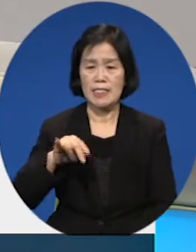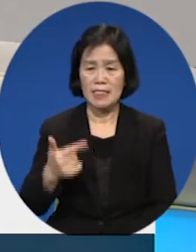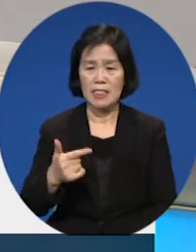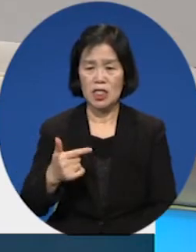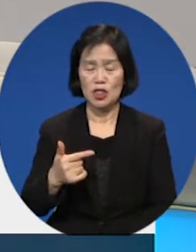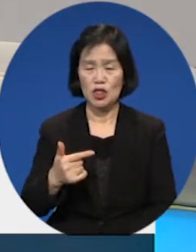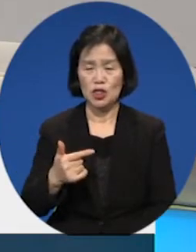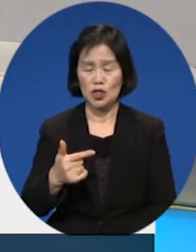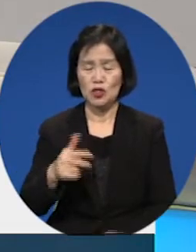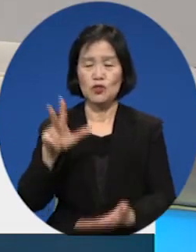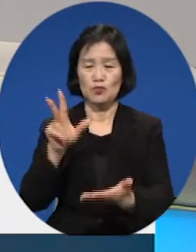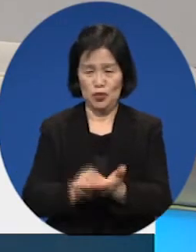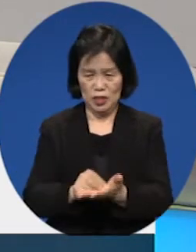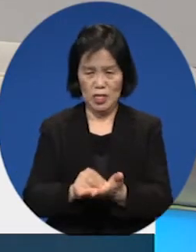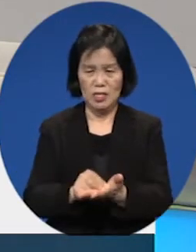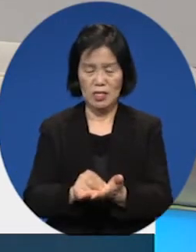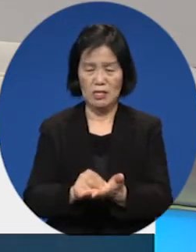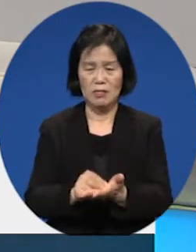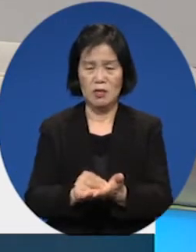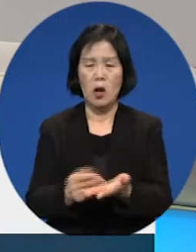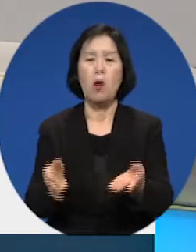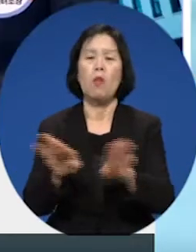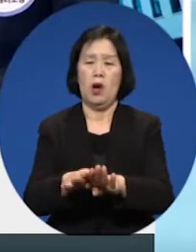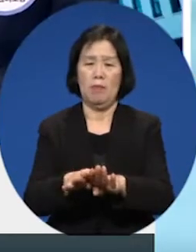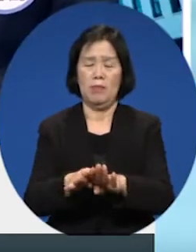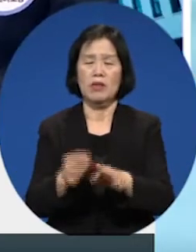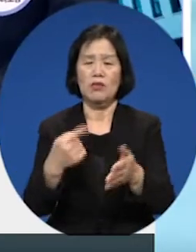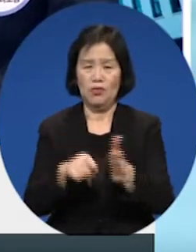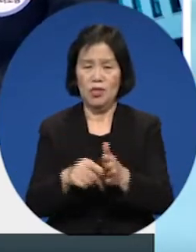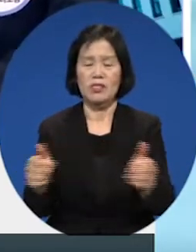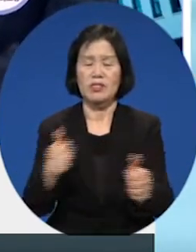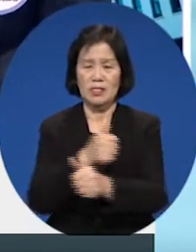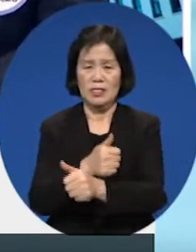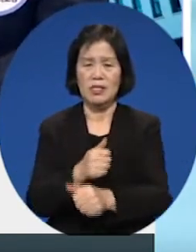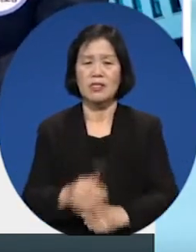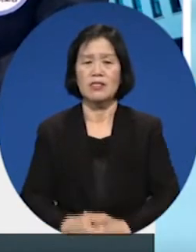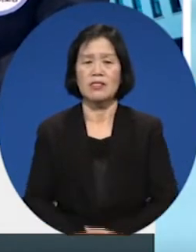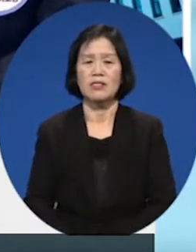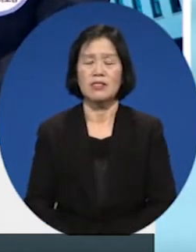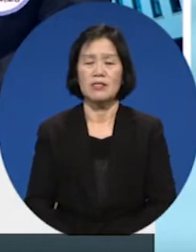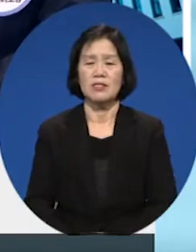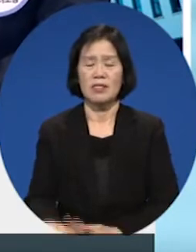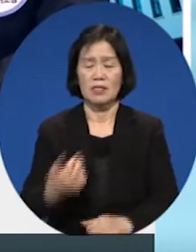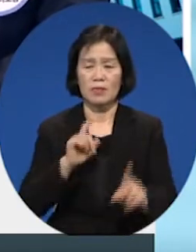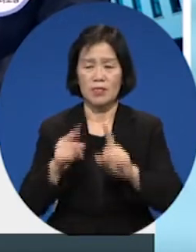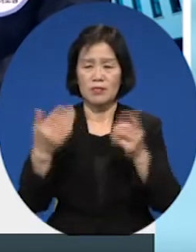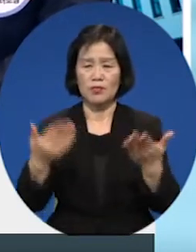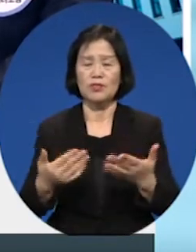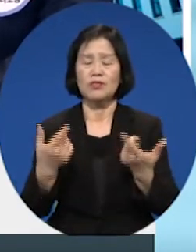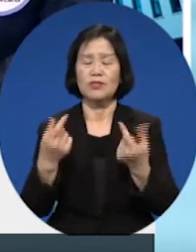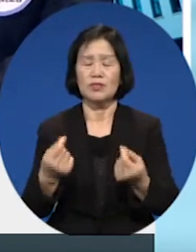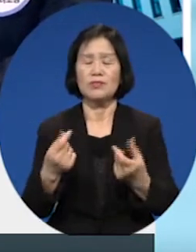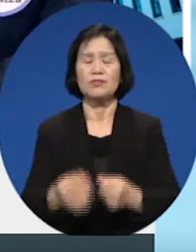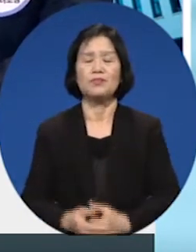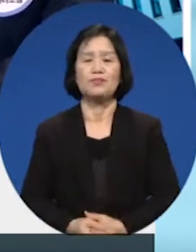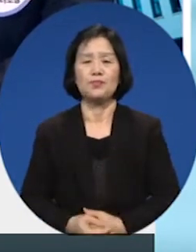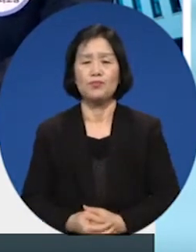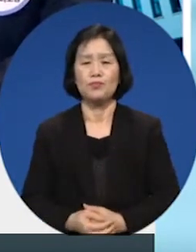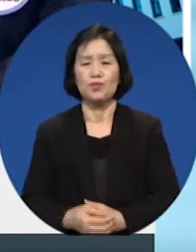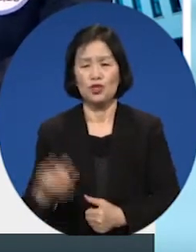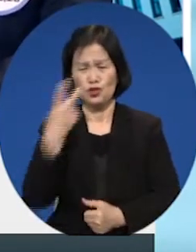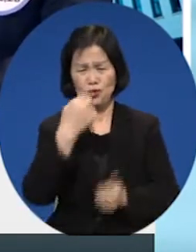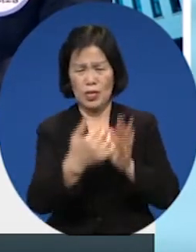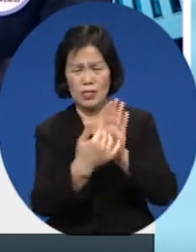잠재 오기 위한 인사였다 라고 보여줘요 를 모았고 김성표 뭔가에 께서 잘 말씀드려 주셨지만 수 사저